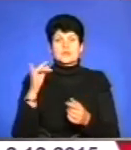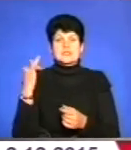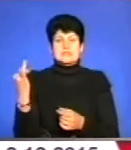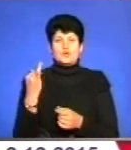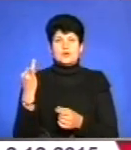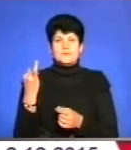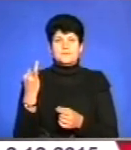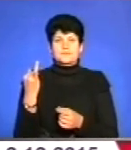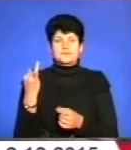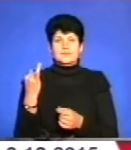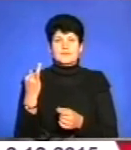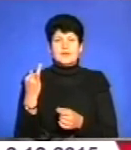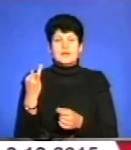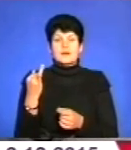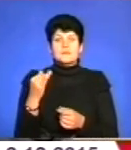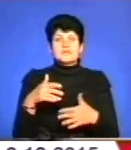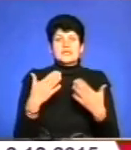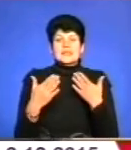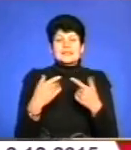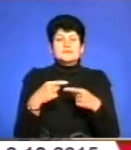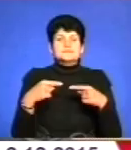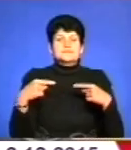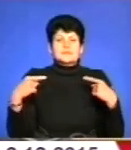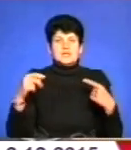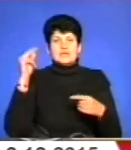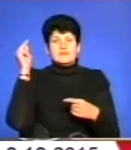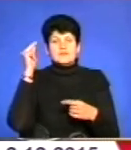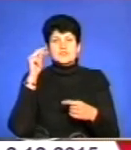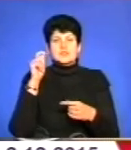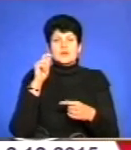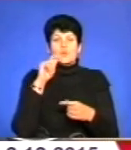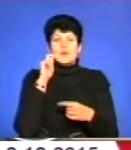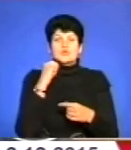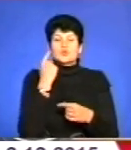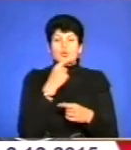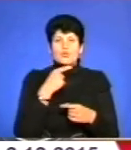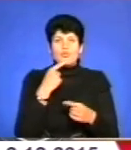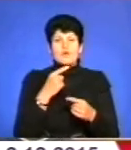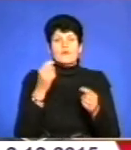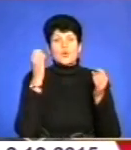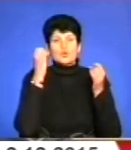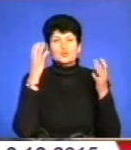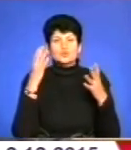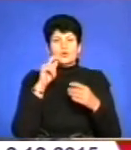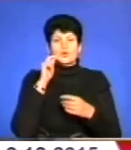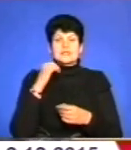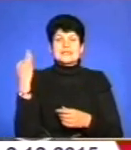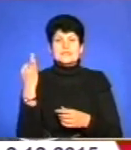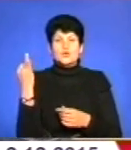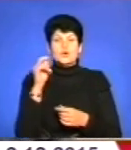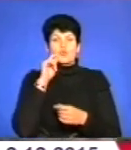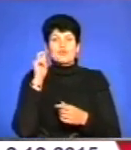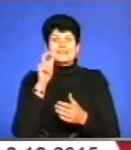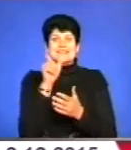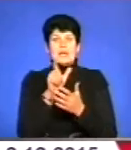нас інтегрований. Тобто вивчення мови в контексті української культури, української історії і українських пісень.